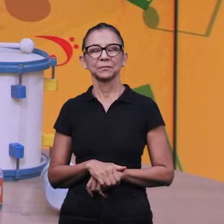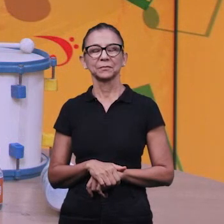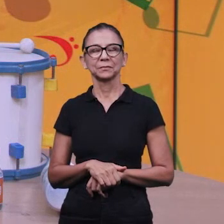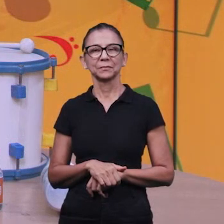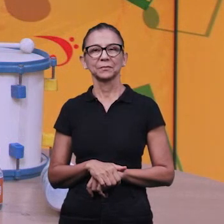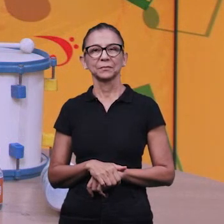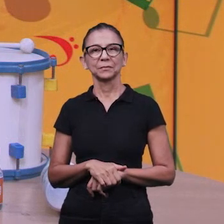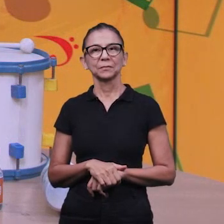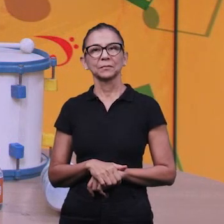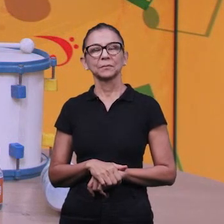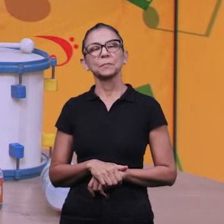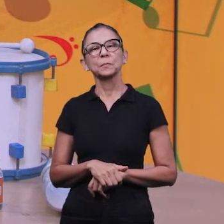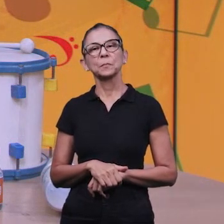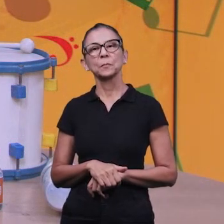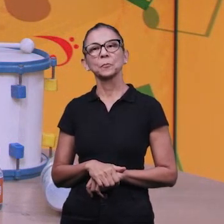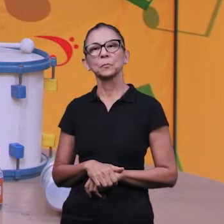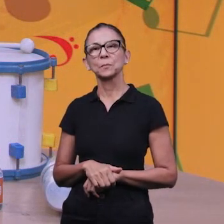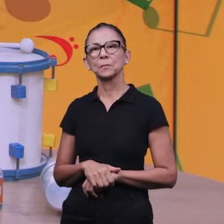Allons-y.